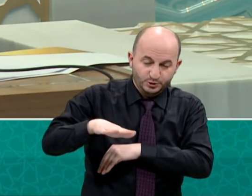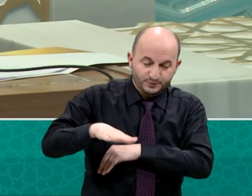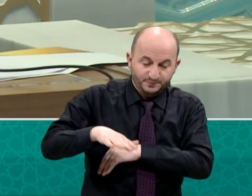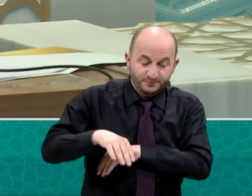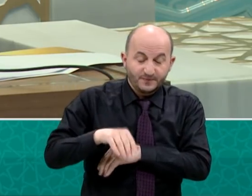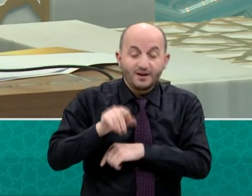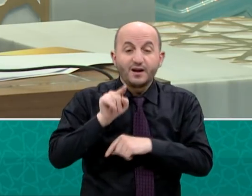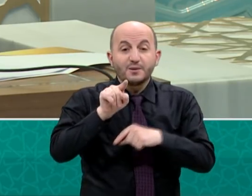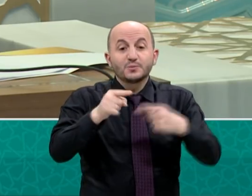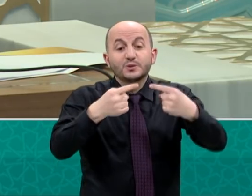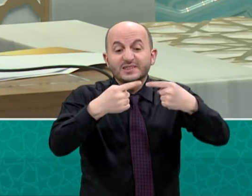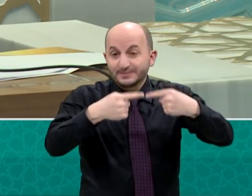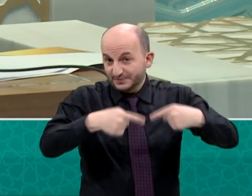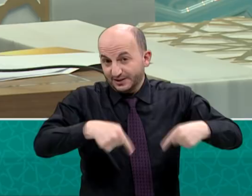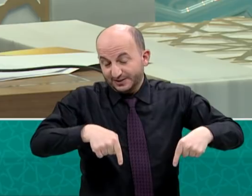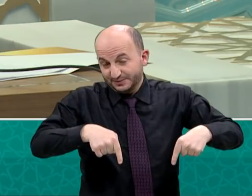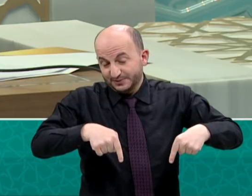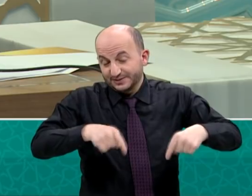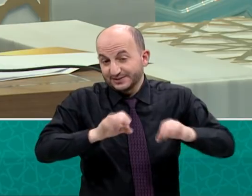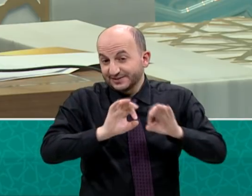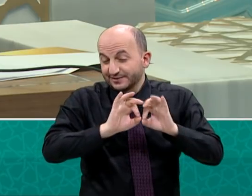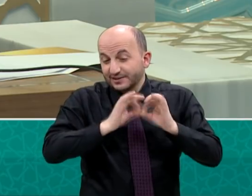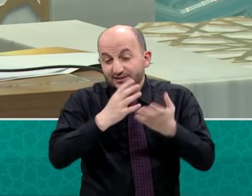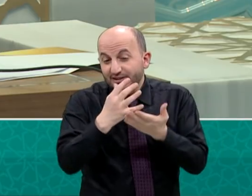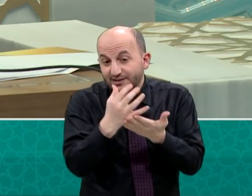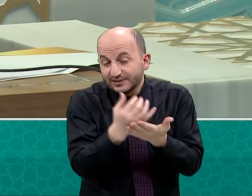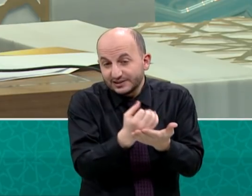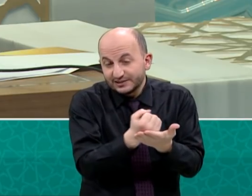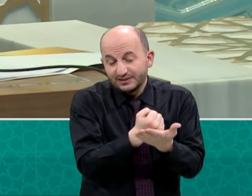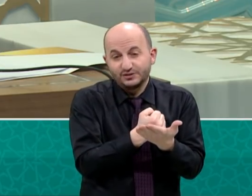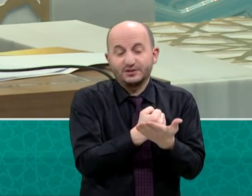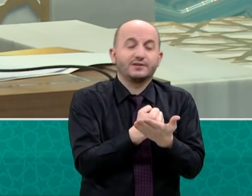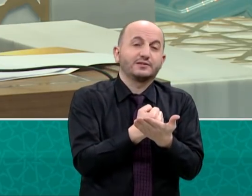Ve bu imtihanımızın nasıl kazanılacağını da